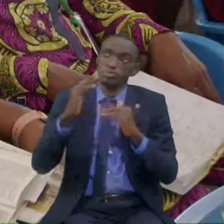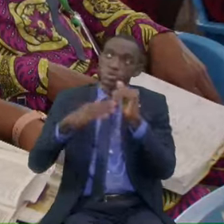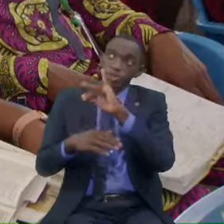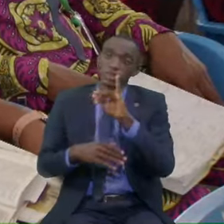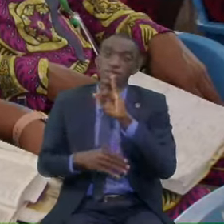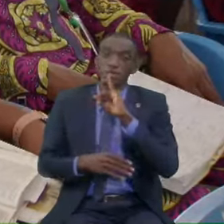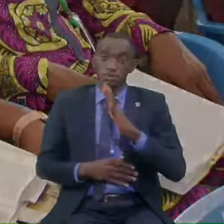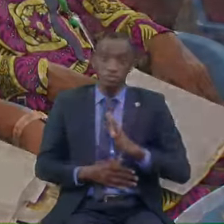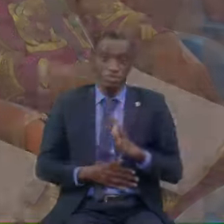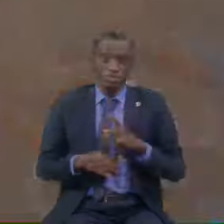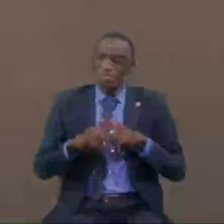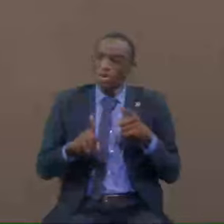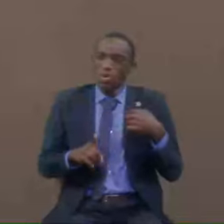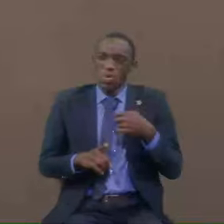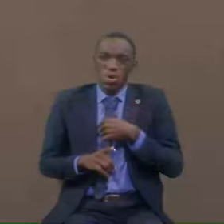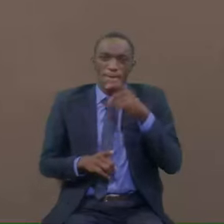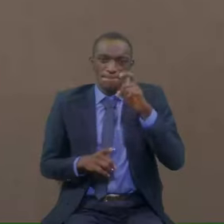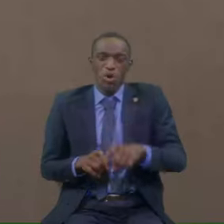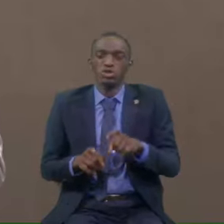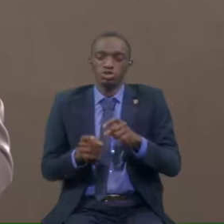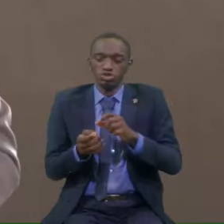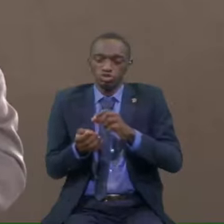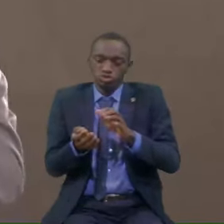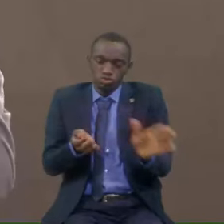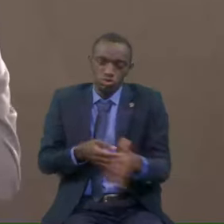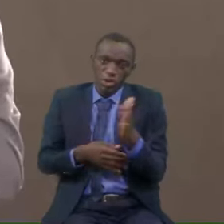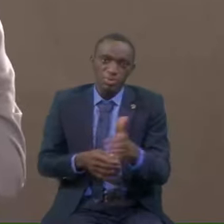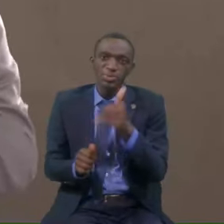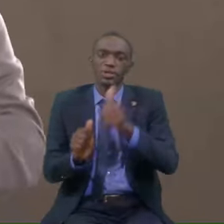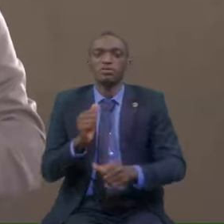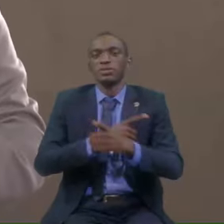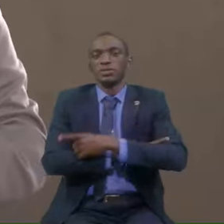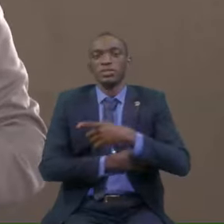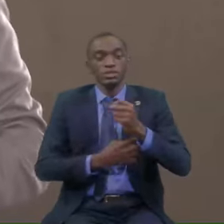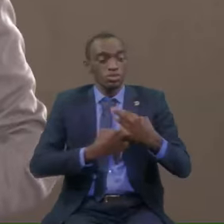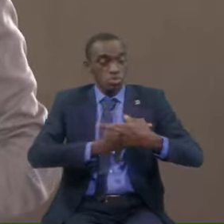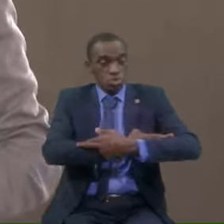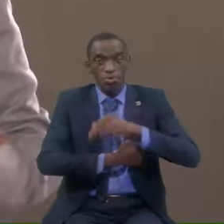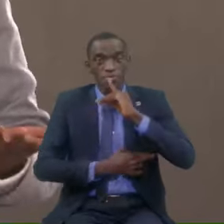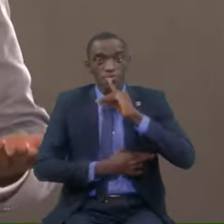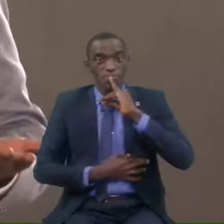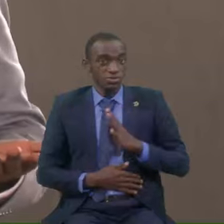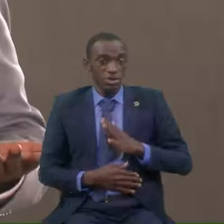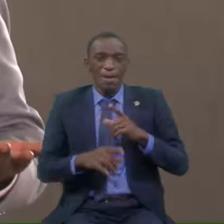ça. La chambre est bonne, tu dois balayer ça chaque jour.